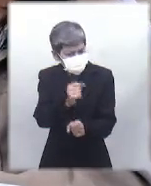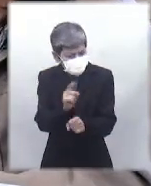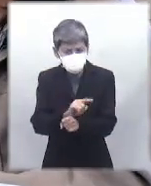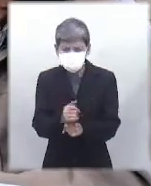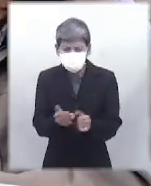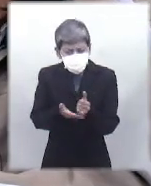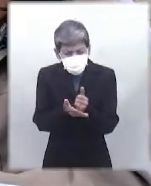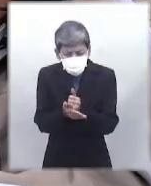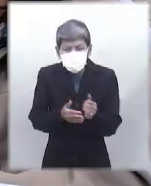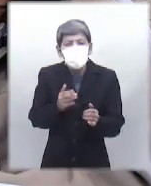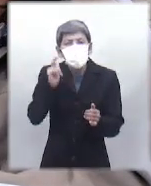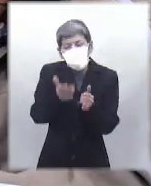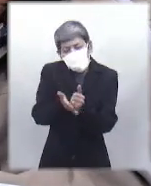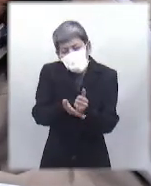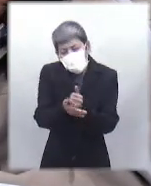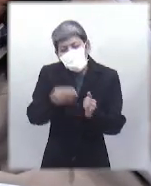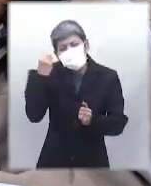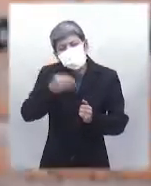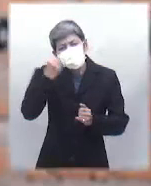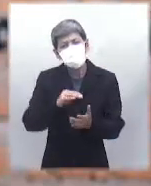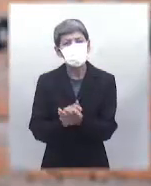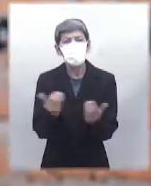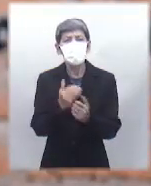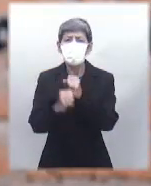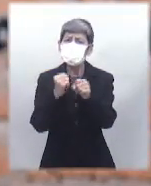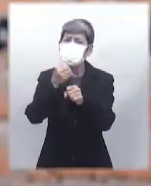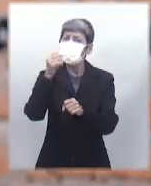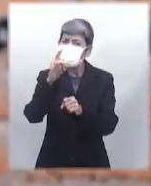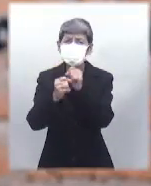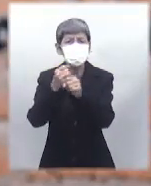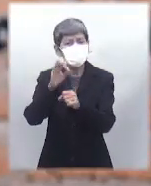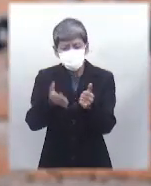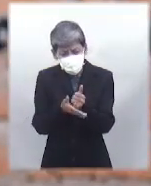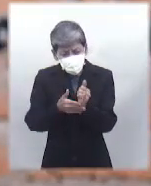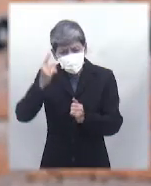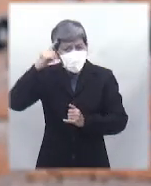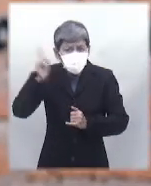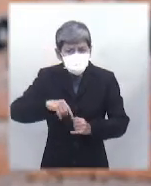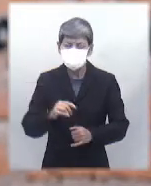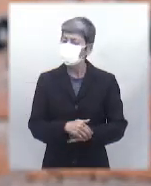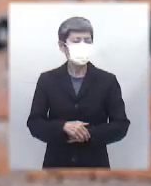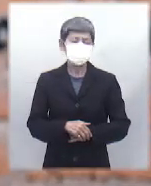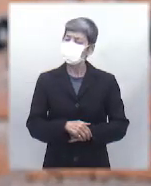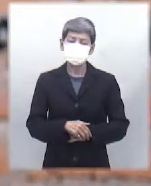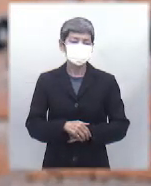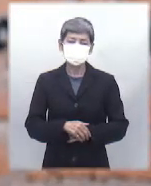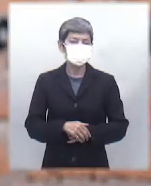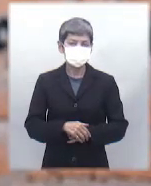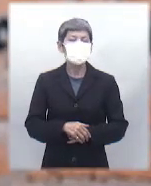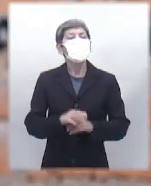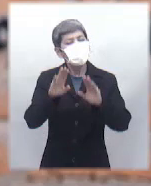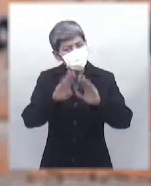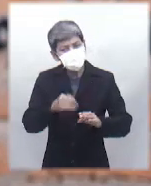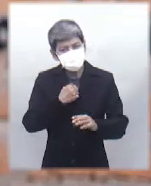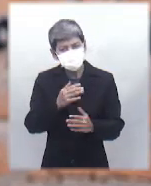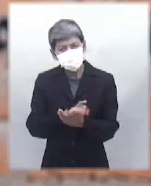ทุกวันนี้เขาล้านคนให้ทุกวันคิดดูลูกคุณอายุ 18-19แล้วคุณยังล้างก้นอยู่เลยเนี่ยบางทีมันๆๆมันเป็น